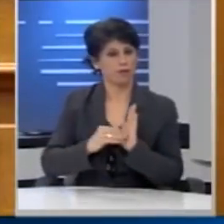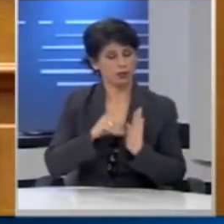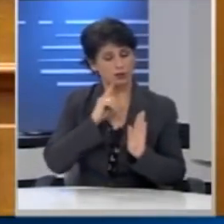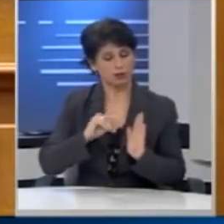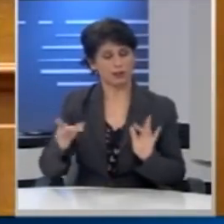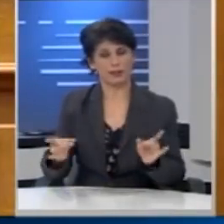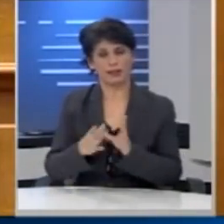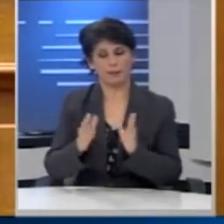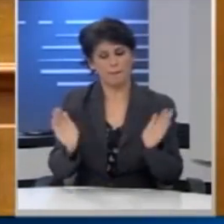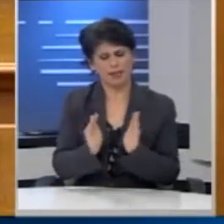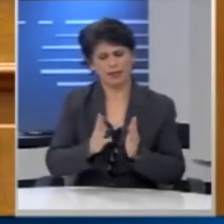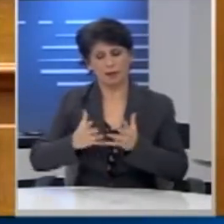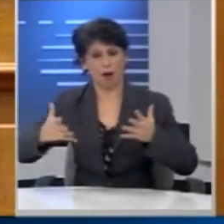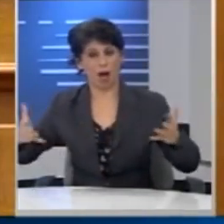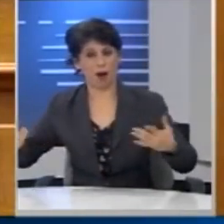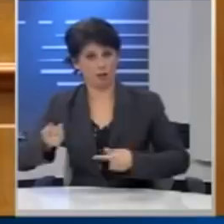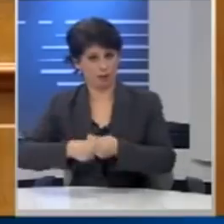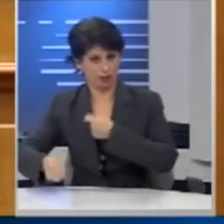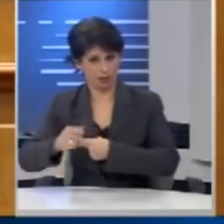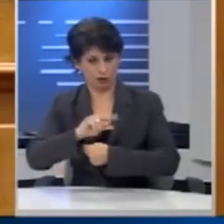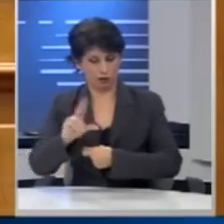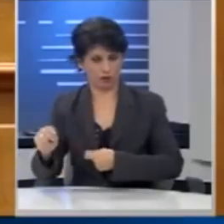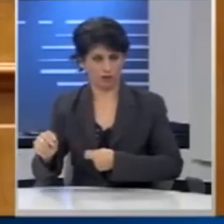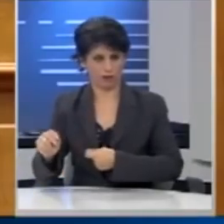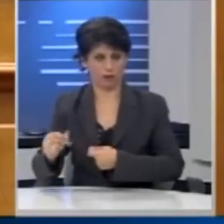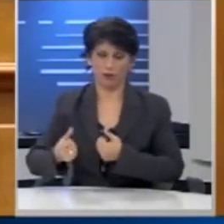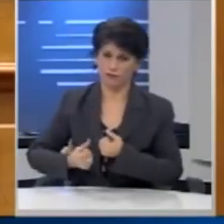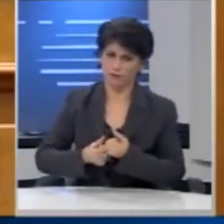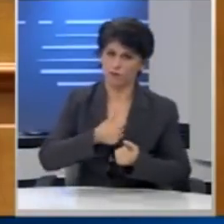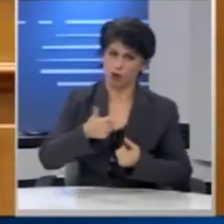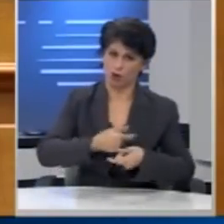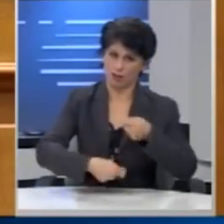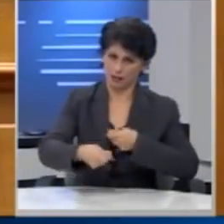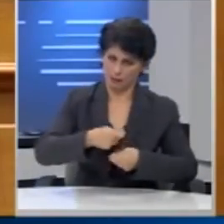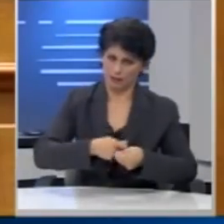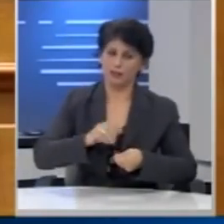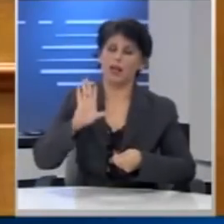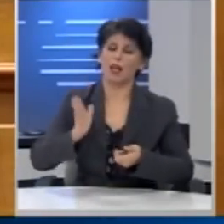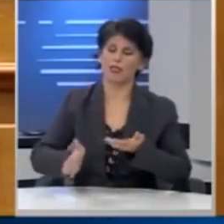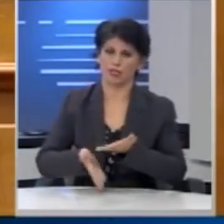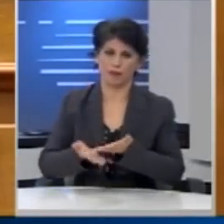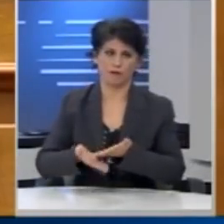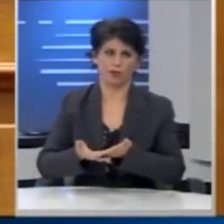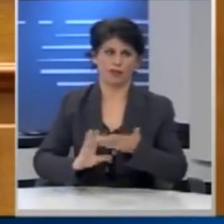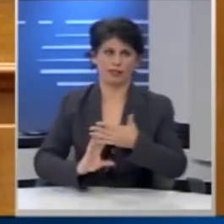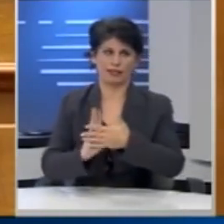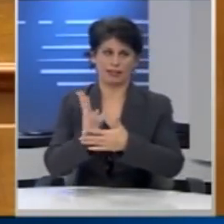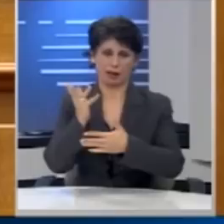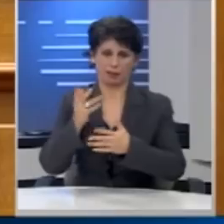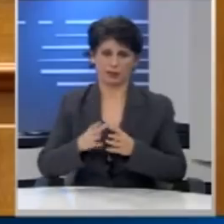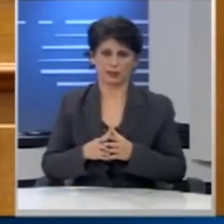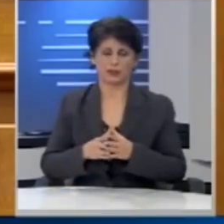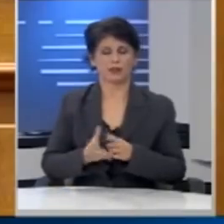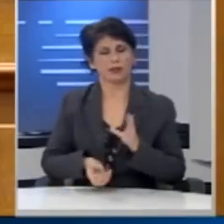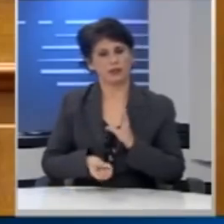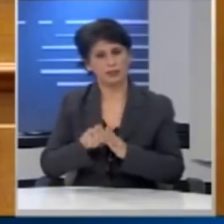μοίρα μικρές και μεγάλες επιχειρήσεις, ευνοεί μόνο τους επιχειρηματίες, δεν βοηθά την ανάπτυξη